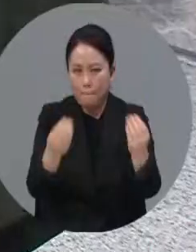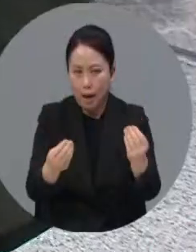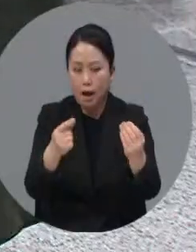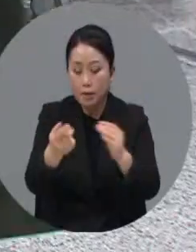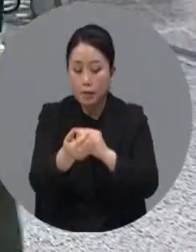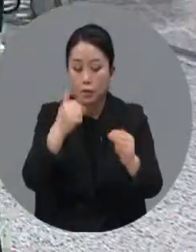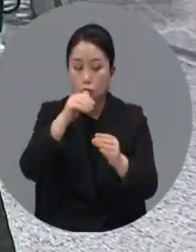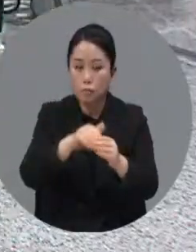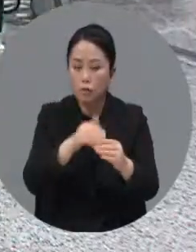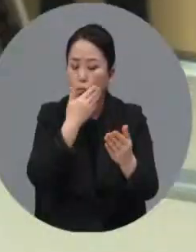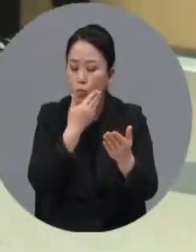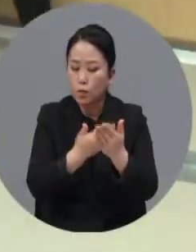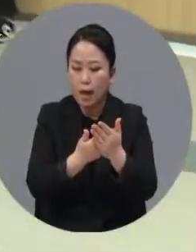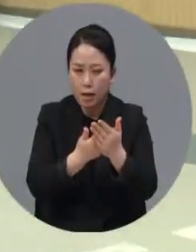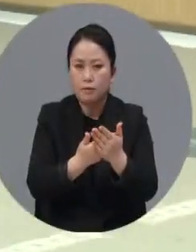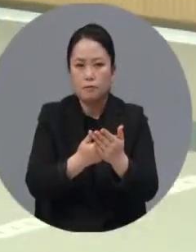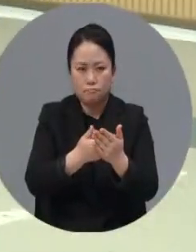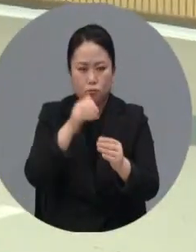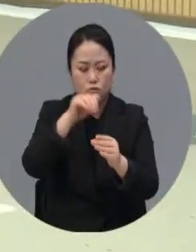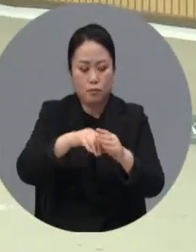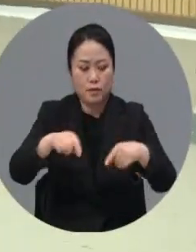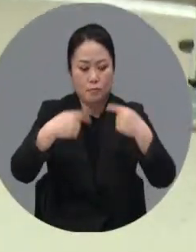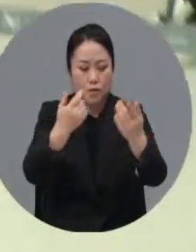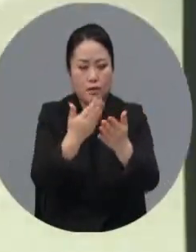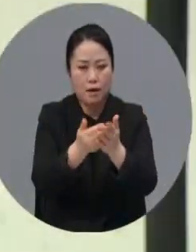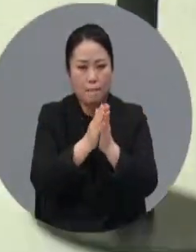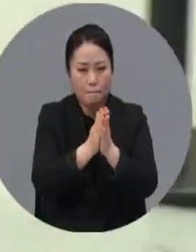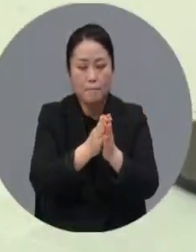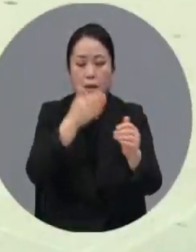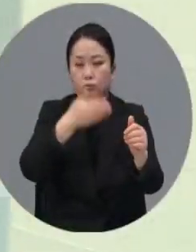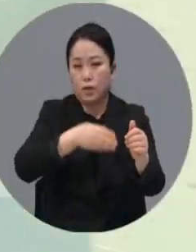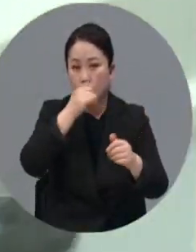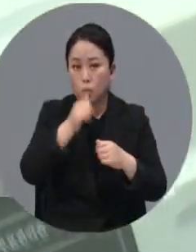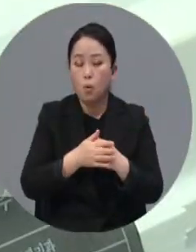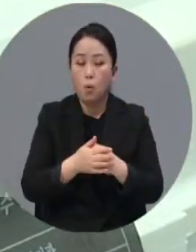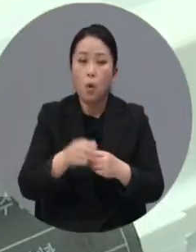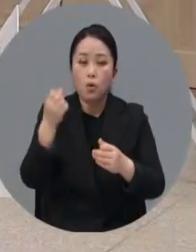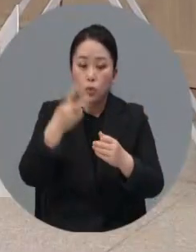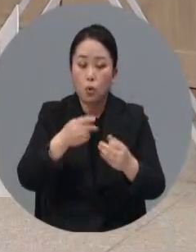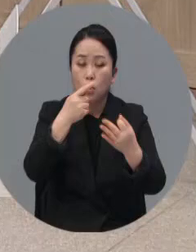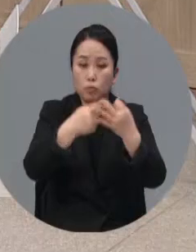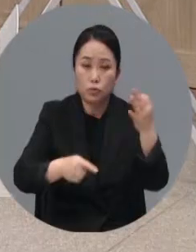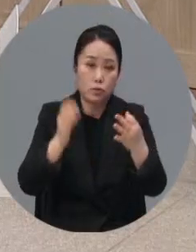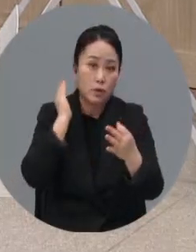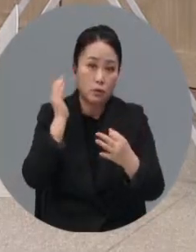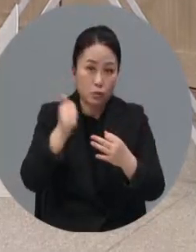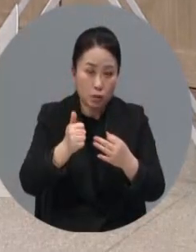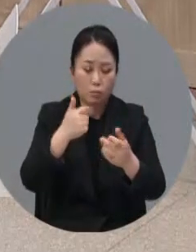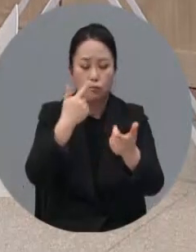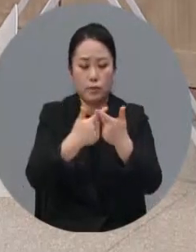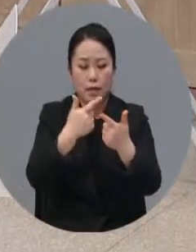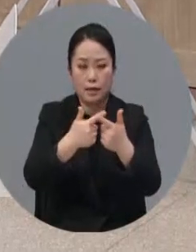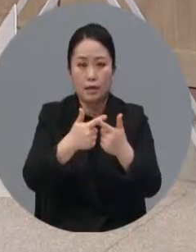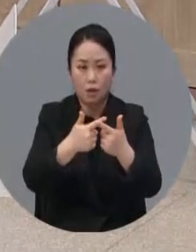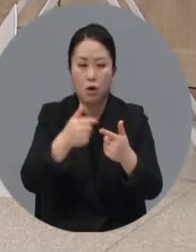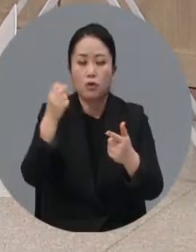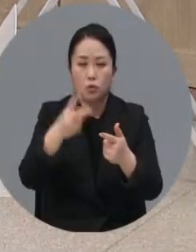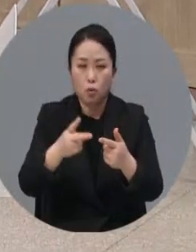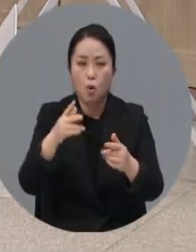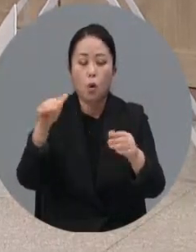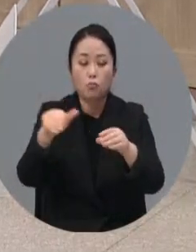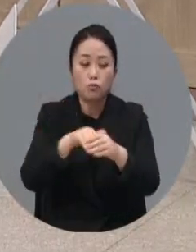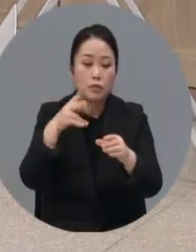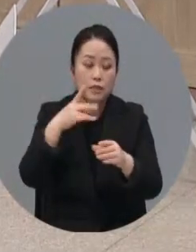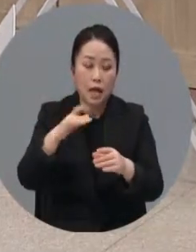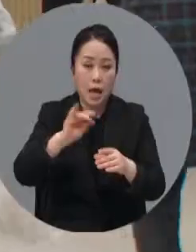한 목소리를 냈습니다. 또 윤석열 대통령은 오늘 오전 부산에서, 문재인 전 대통령 대회는 양산에서